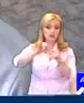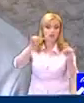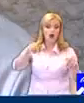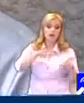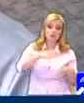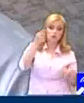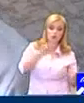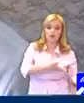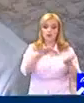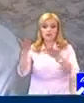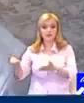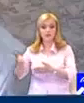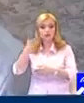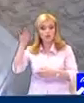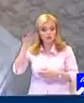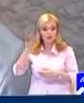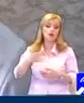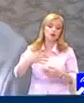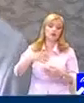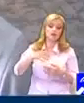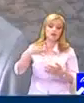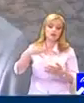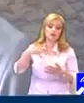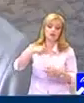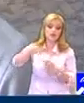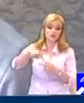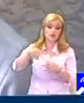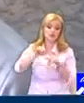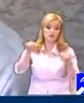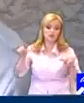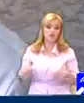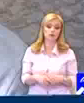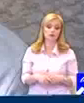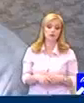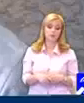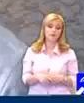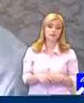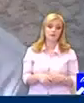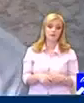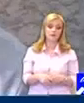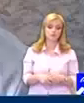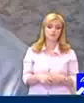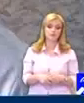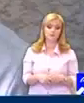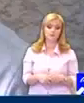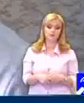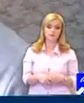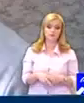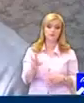E un avantaj și o finanțare ușor de accesat, unică până acum în ce privește